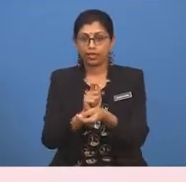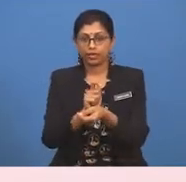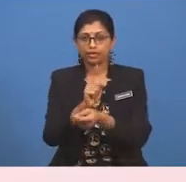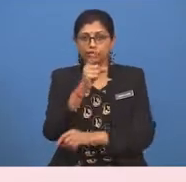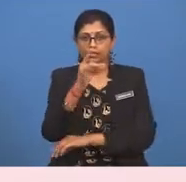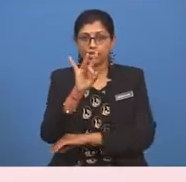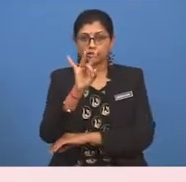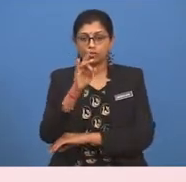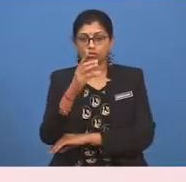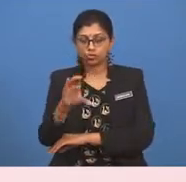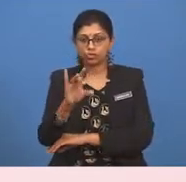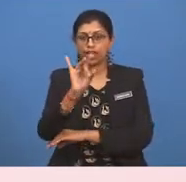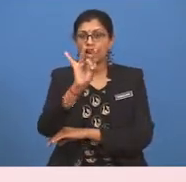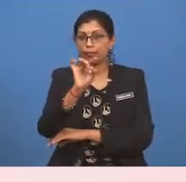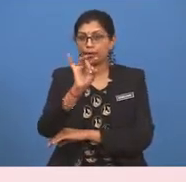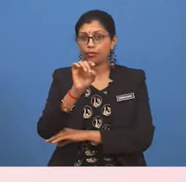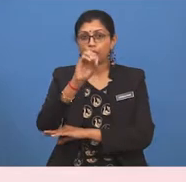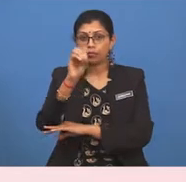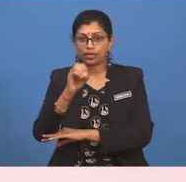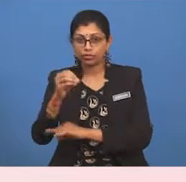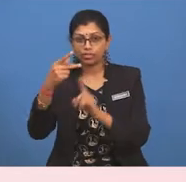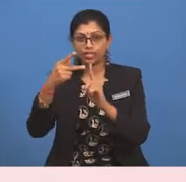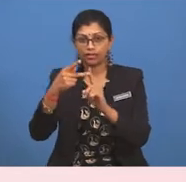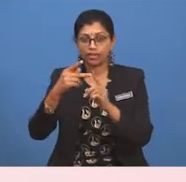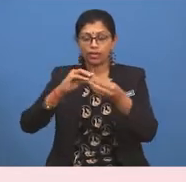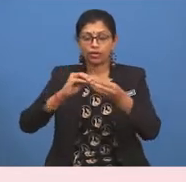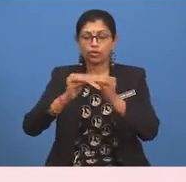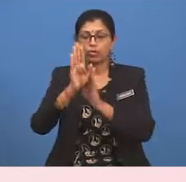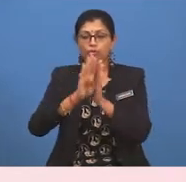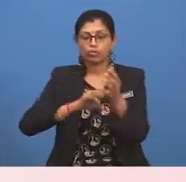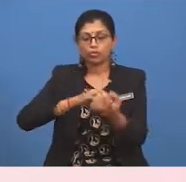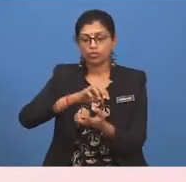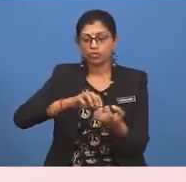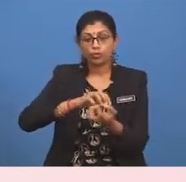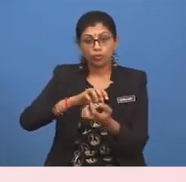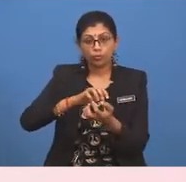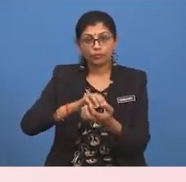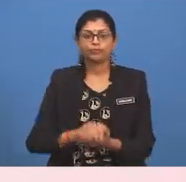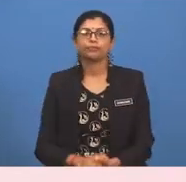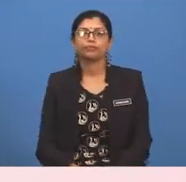180% tukar kepada nombor bercampur.